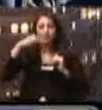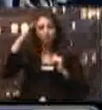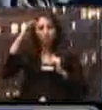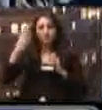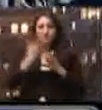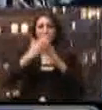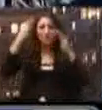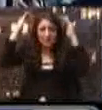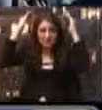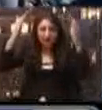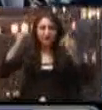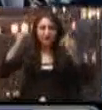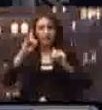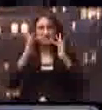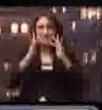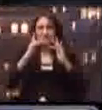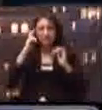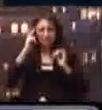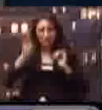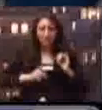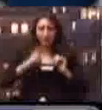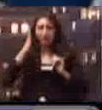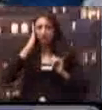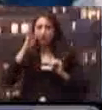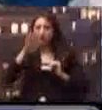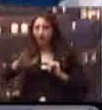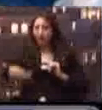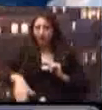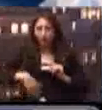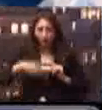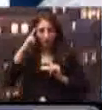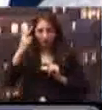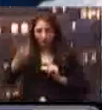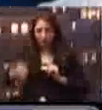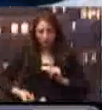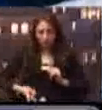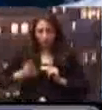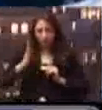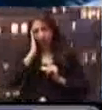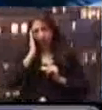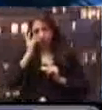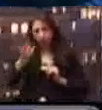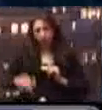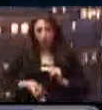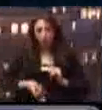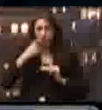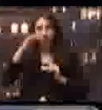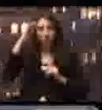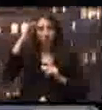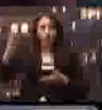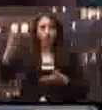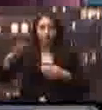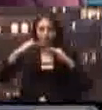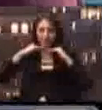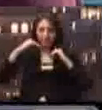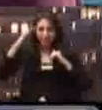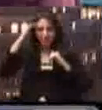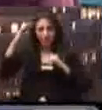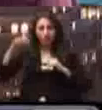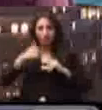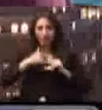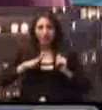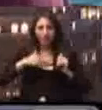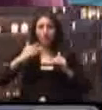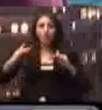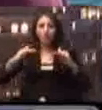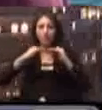بشكركم ربنا يخليكم كلكم انا بشكر برنامج واحد من الناس وبشكر كل العاملين فيها ومحتاج البطانيه والله احنا